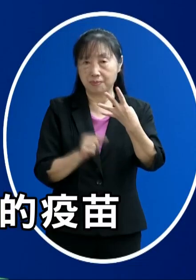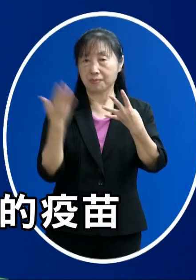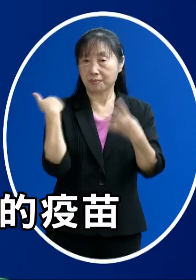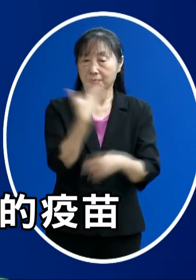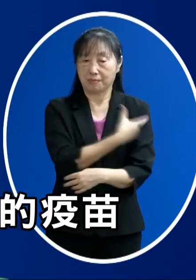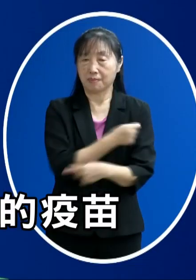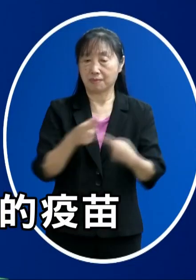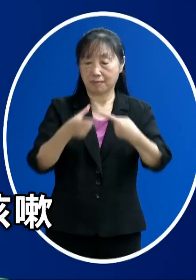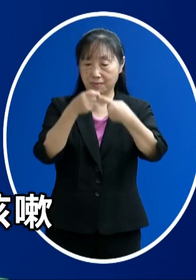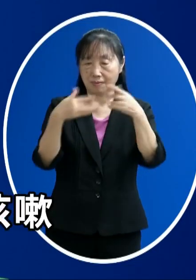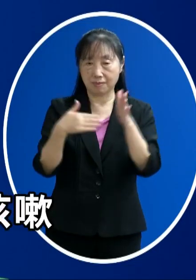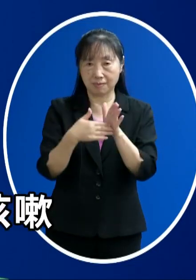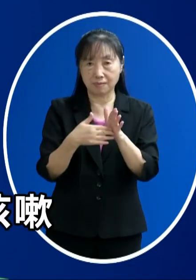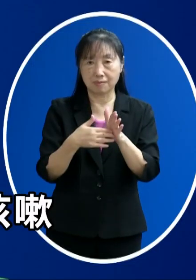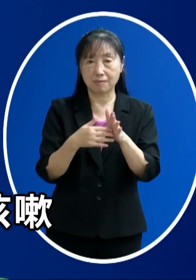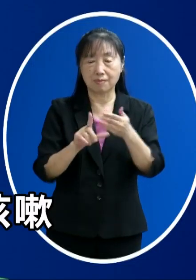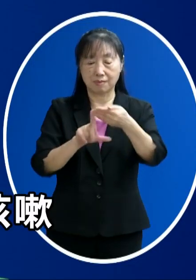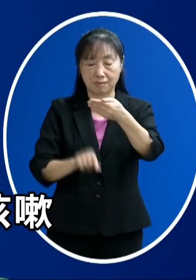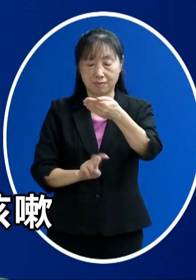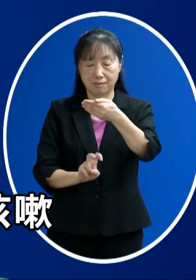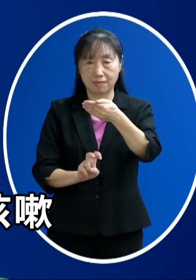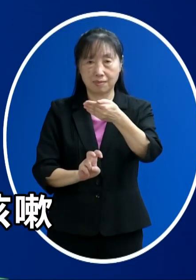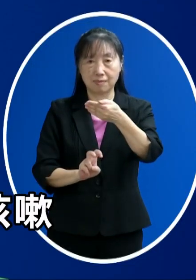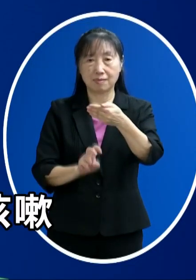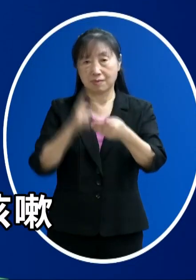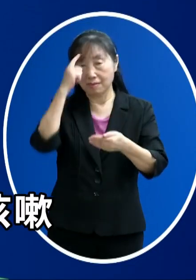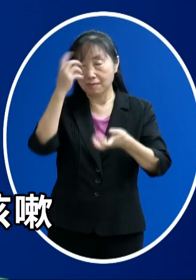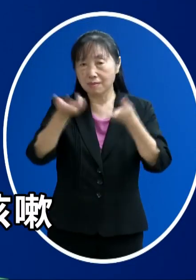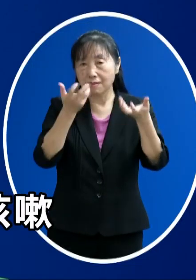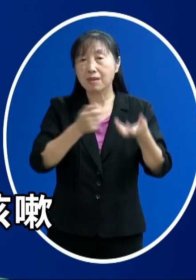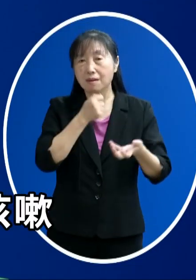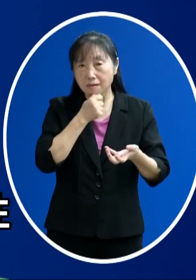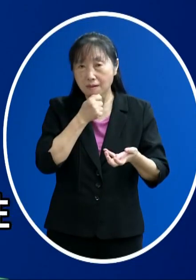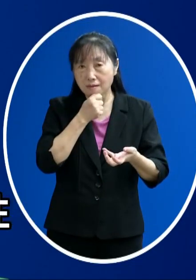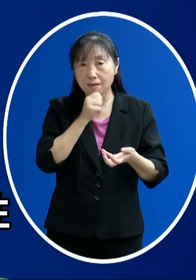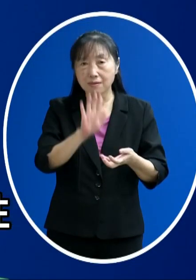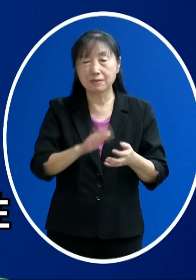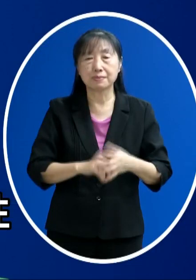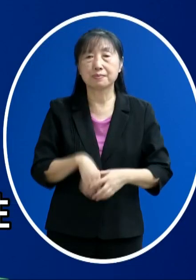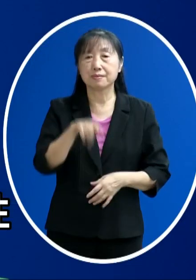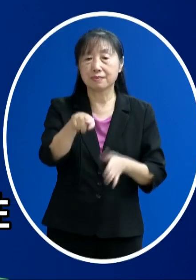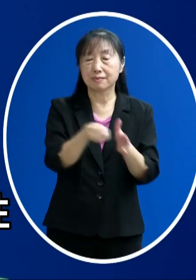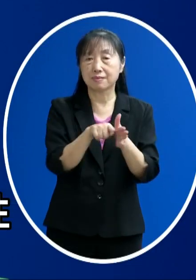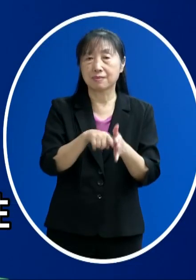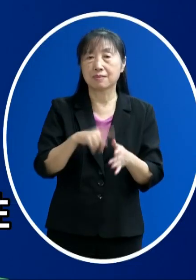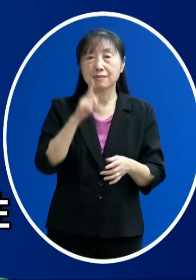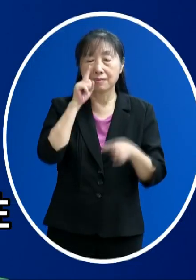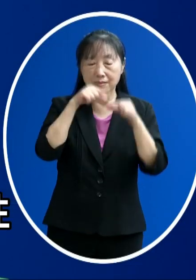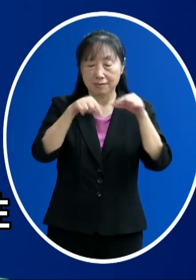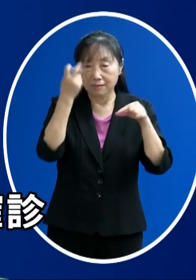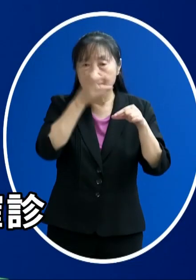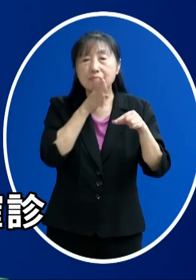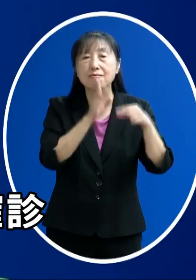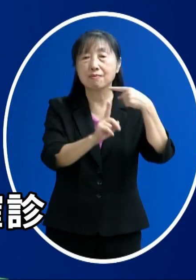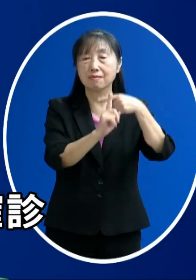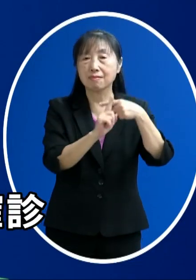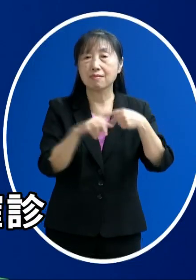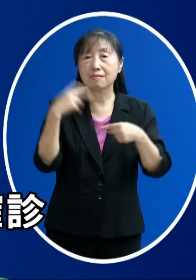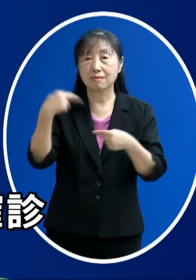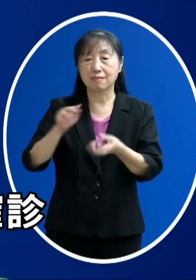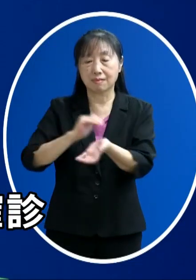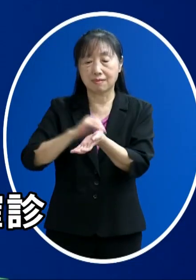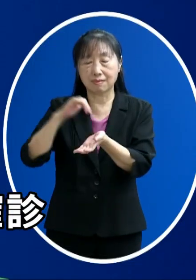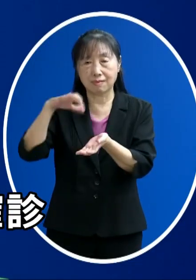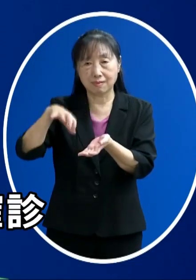种过1剂的疫苗。那9月20号的时候有发烧跟咳嗽，当时也做了快筛是阳性，经过诊所这